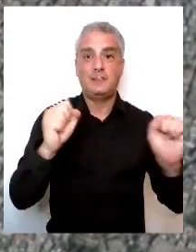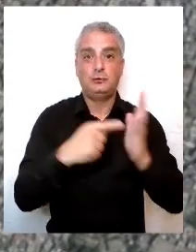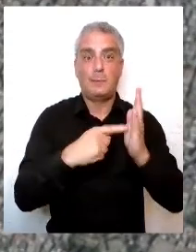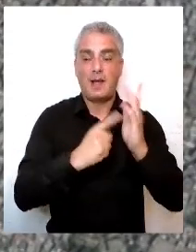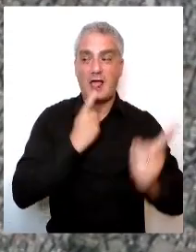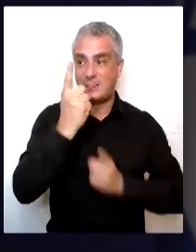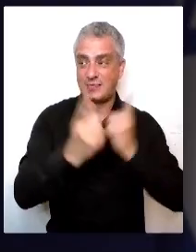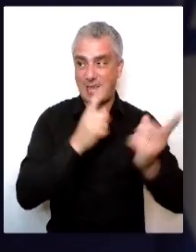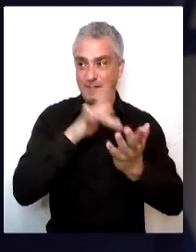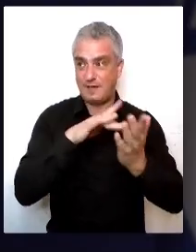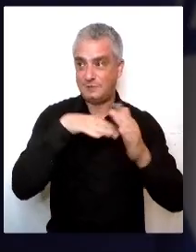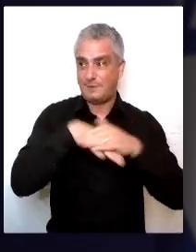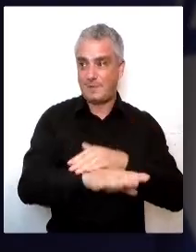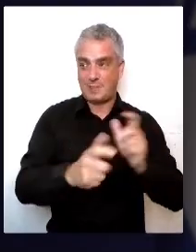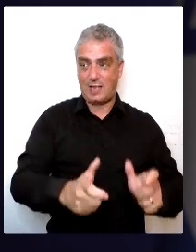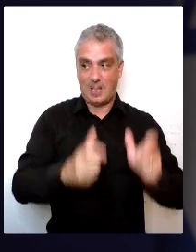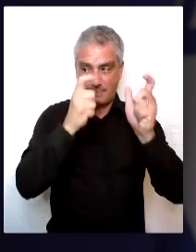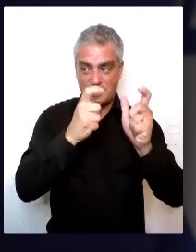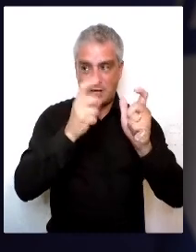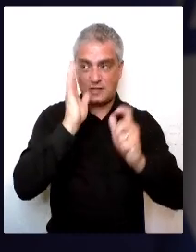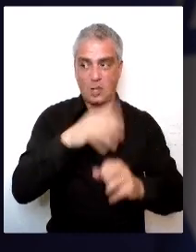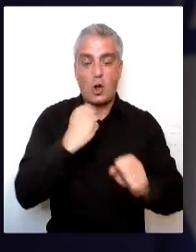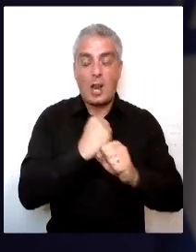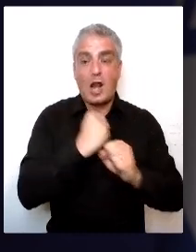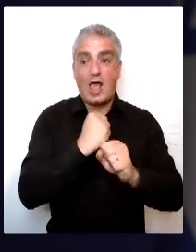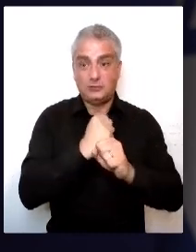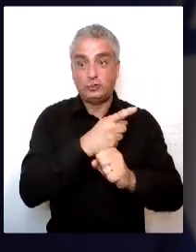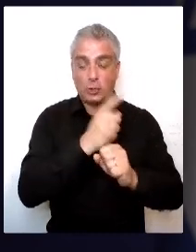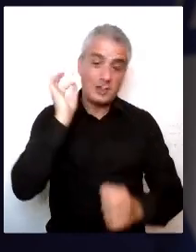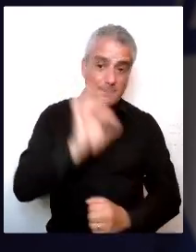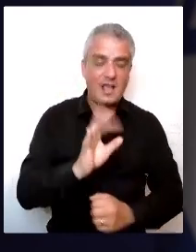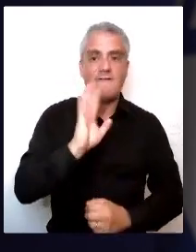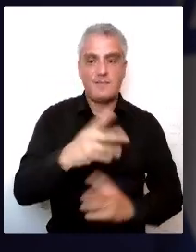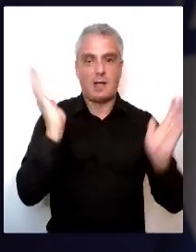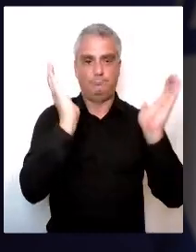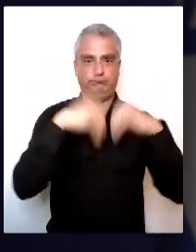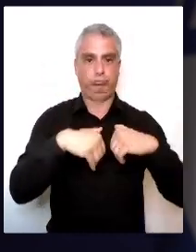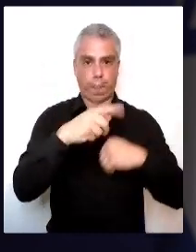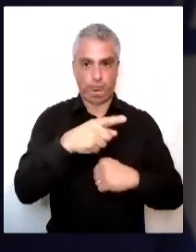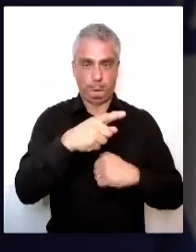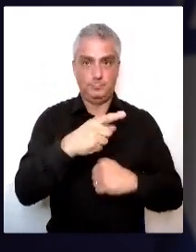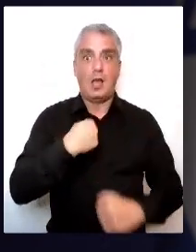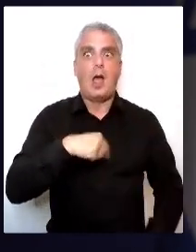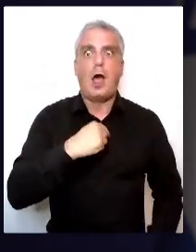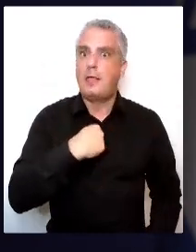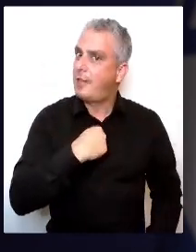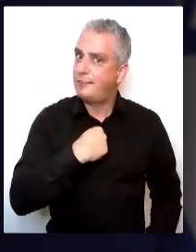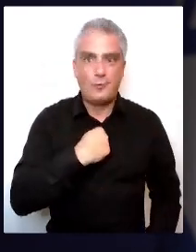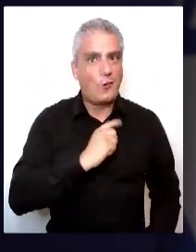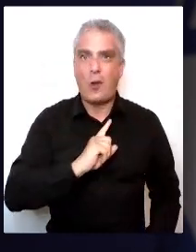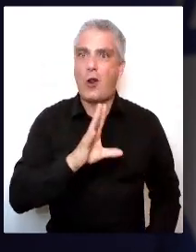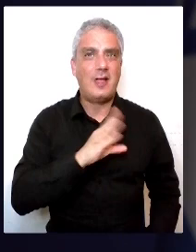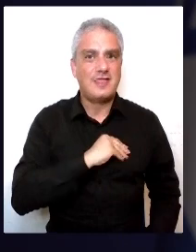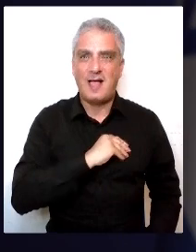הנמצאים מתחת לבניין עלולה ם לפגיעה במבנים ואף להביא לקריסתם אנחנו לא נאפשר